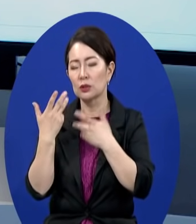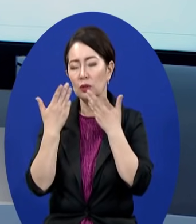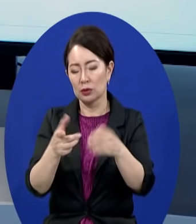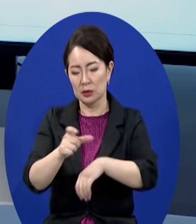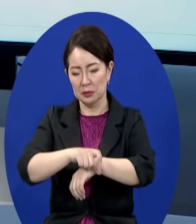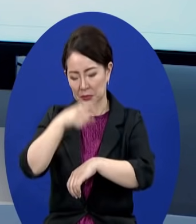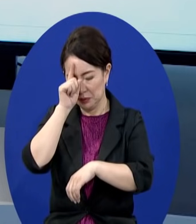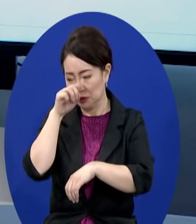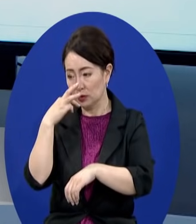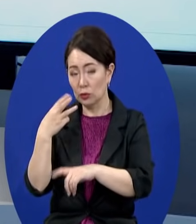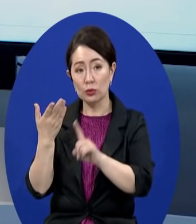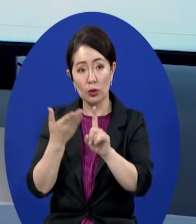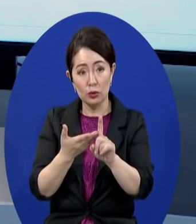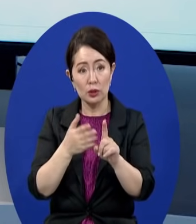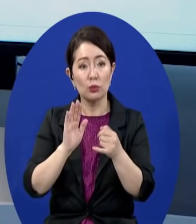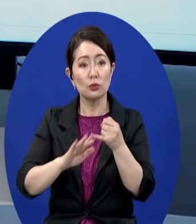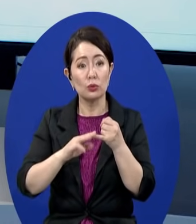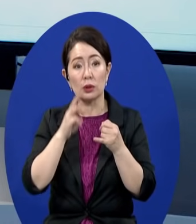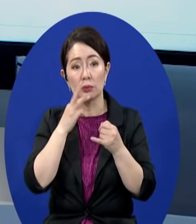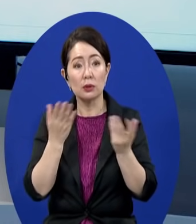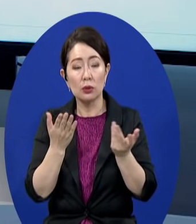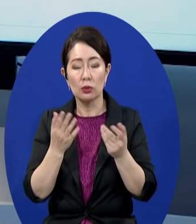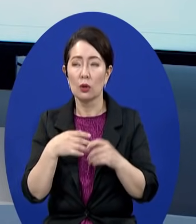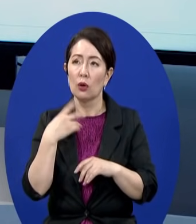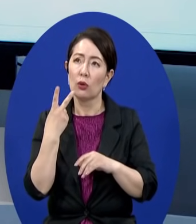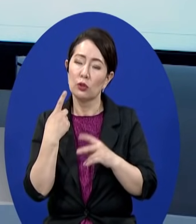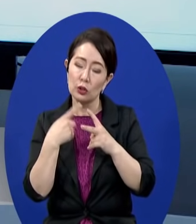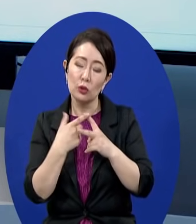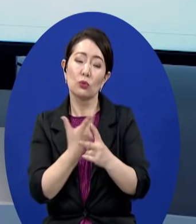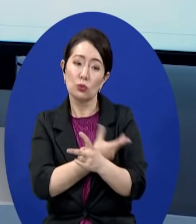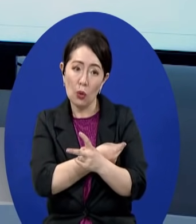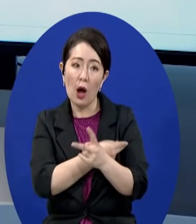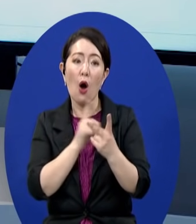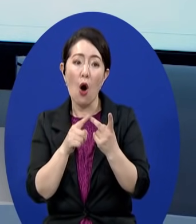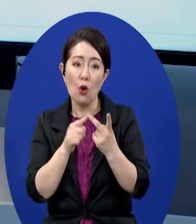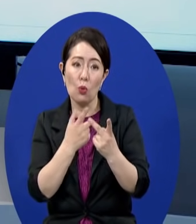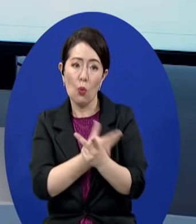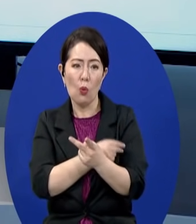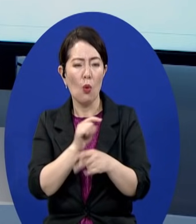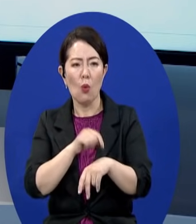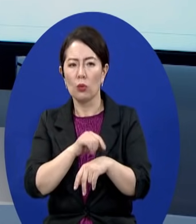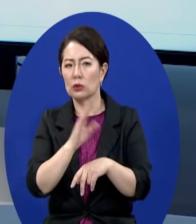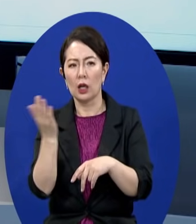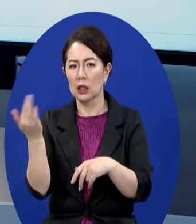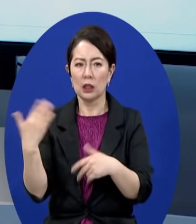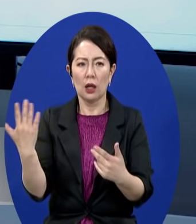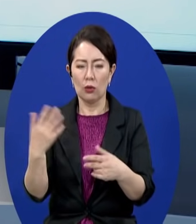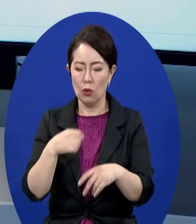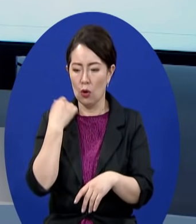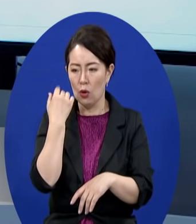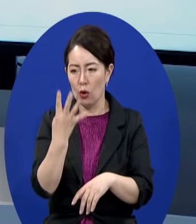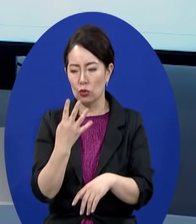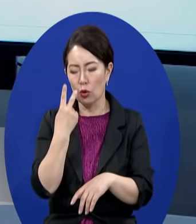зүгээс өгч байна. За хамгийн сүүлийн мэдээлэлээр бол нэг 2 дугаар тунгаа хийлэх хугацаа нь өнгөрчихсөн 248 мянган гаруй иргэд байгаа гэсэн